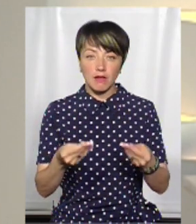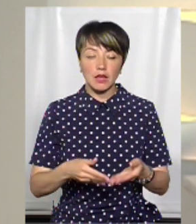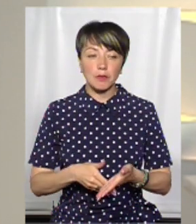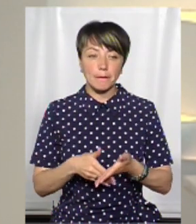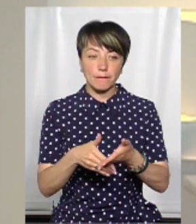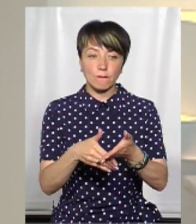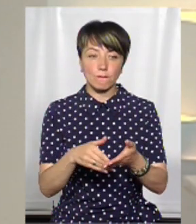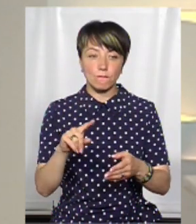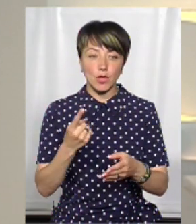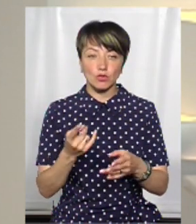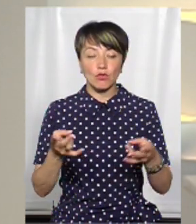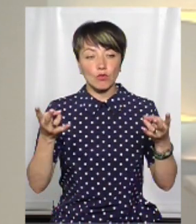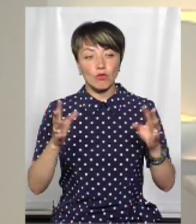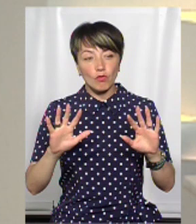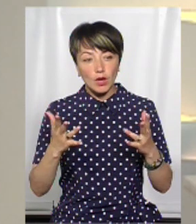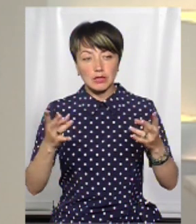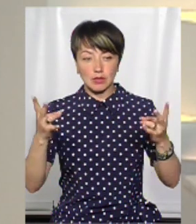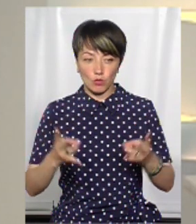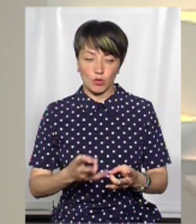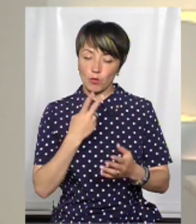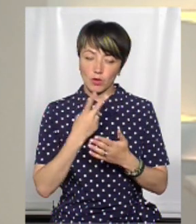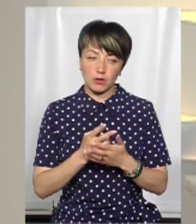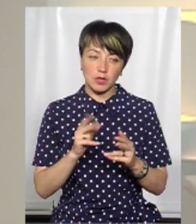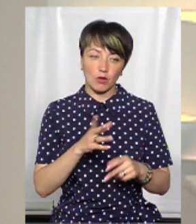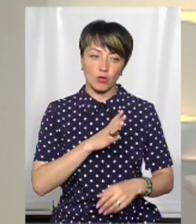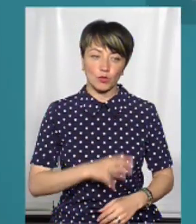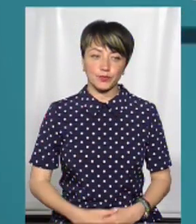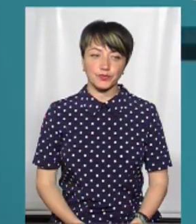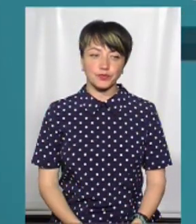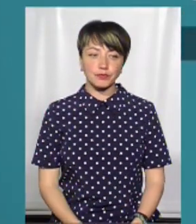медичну допомогу у разі необхідності. Подивимось, як це було.